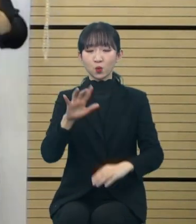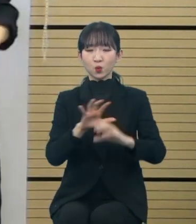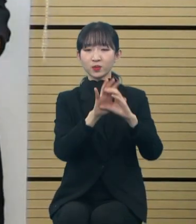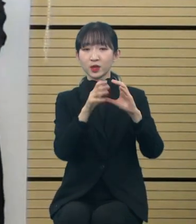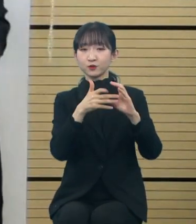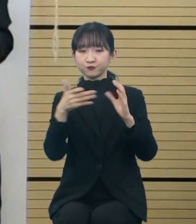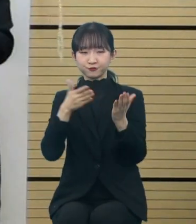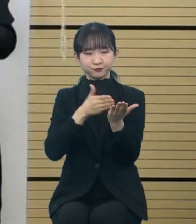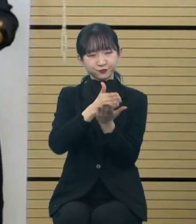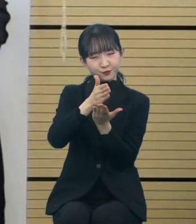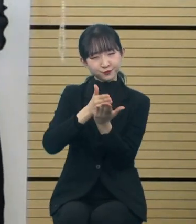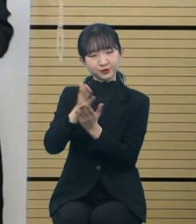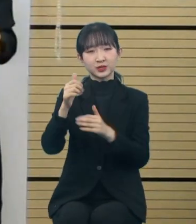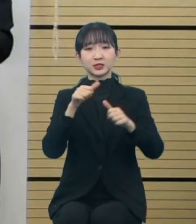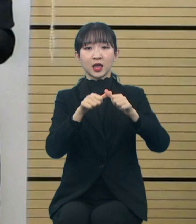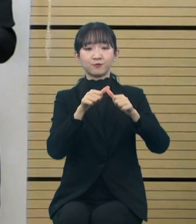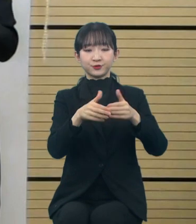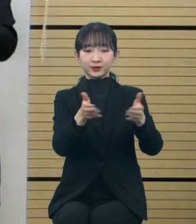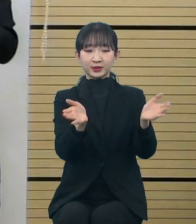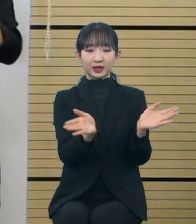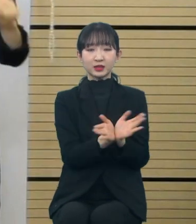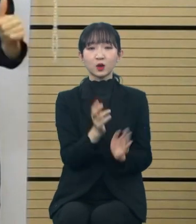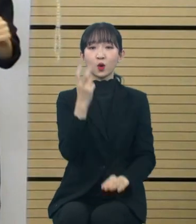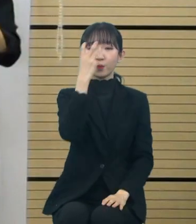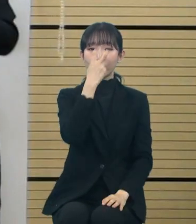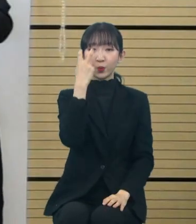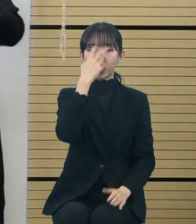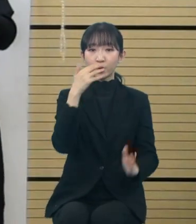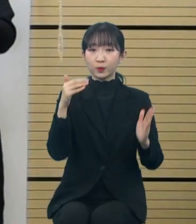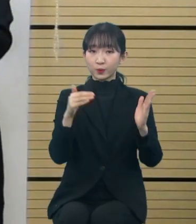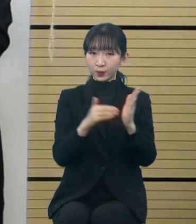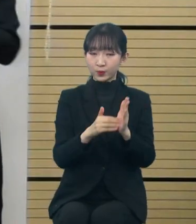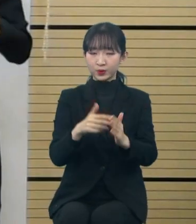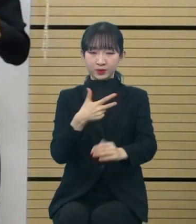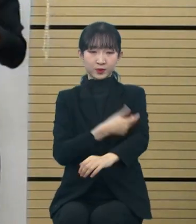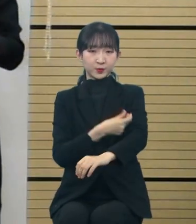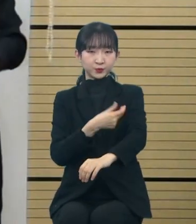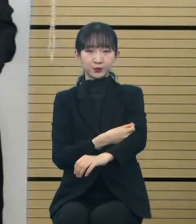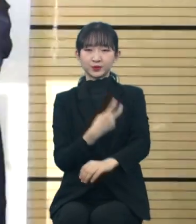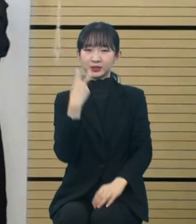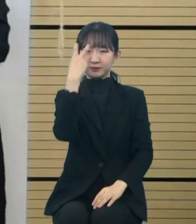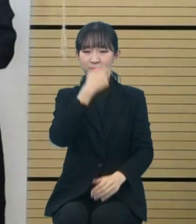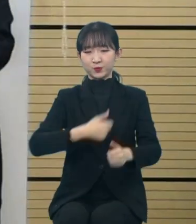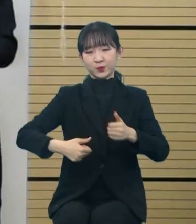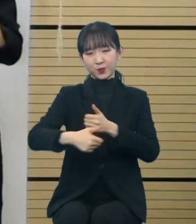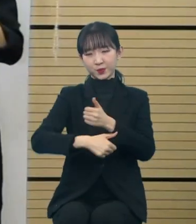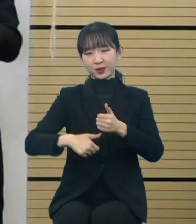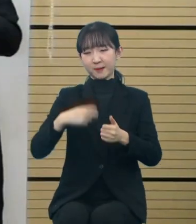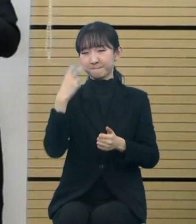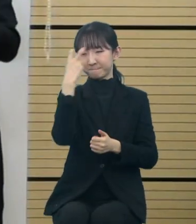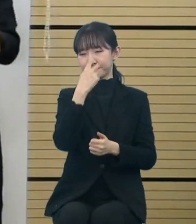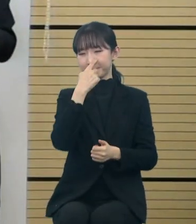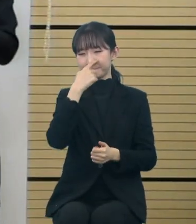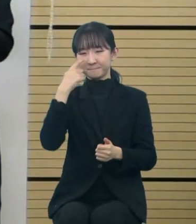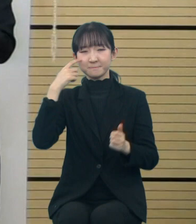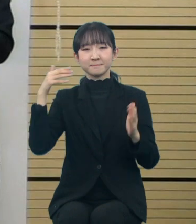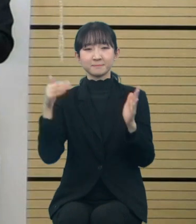분야 전문가 자문단 검토와 예방접종 심의위원회의 심의를 거쳐서